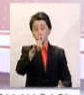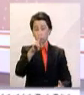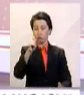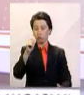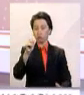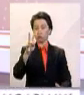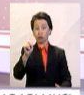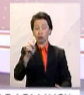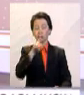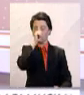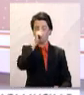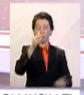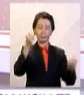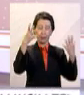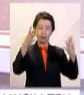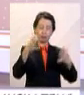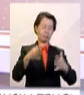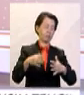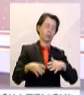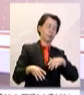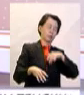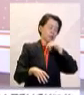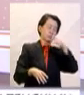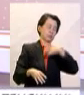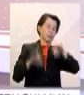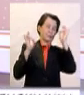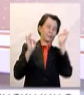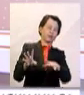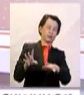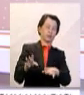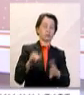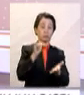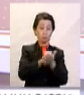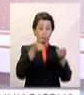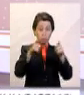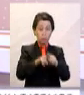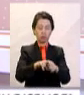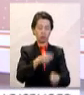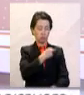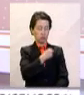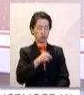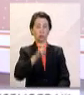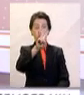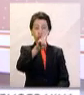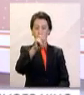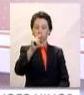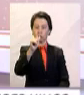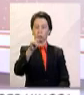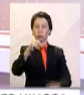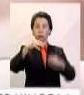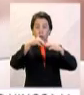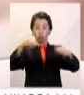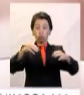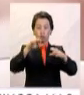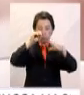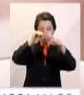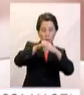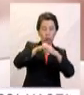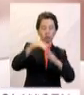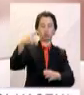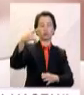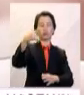dan pasti ramai sebenarnya yang kurang senang dalam pesawat tu. Itu yang berlaku di Indonesia. 2 tan durian yang ditempatkan dalam